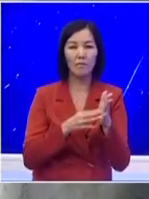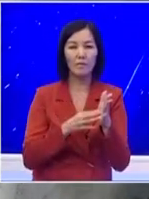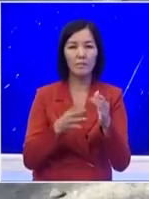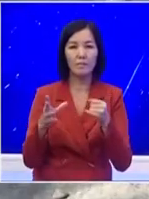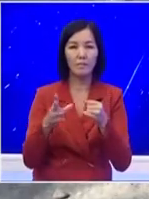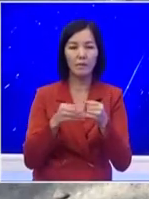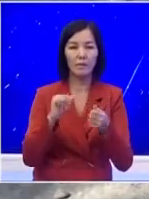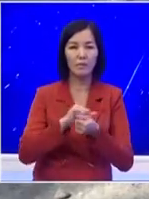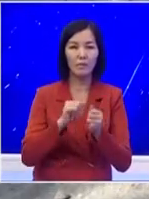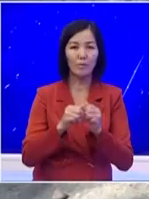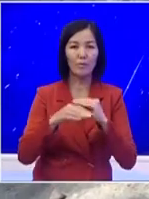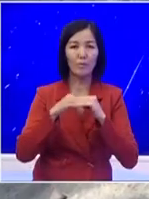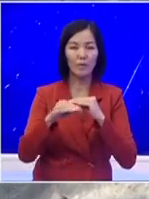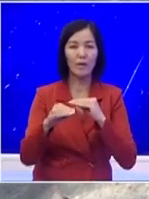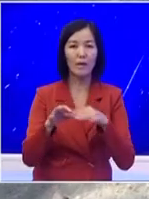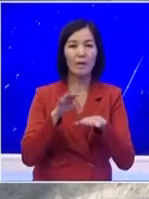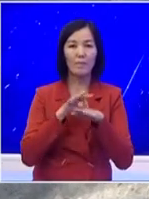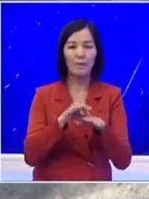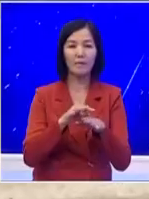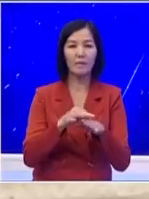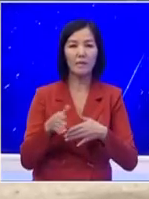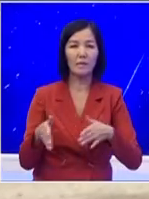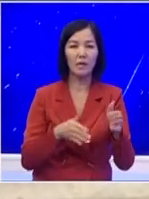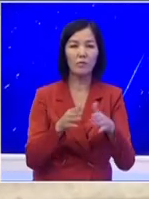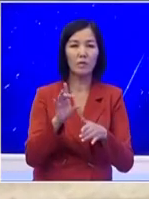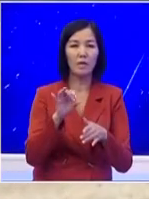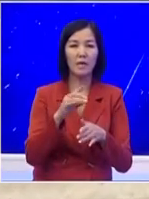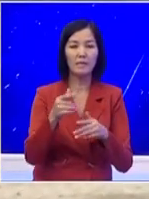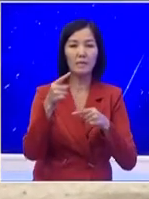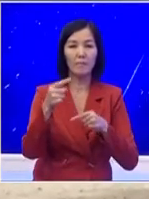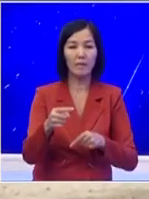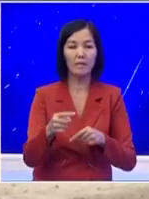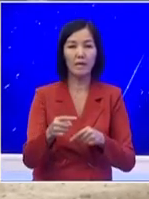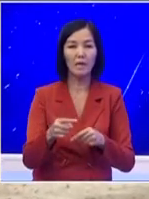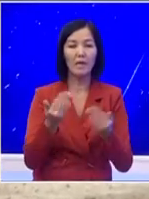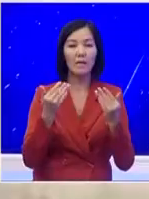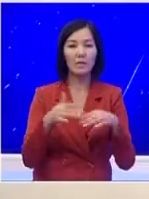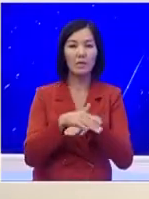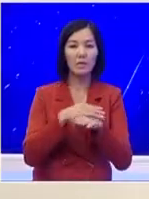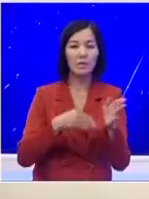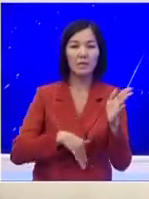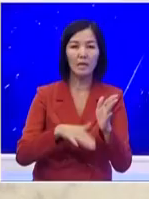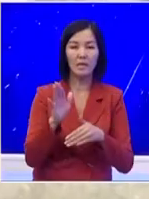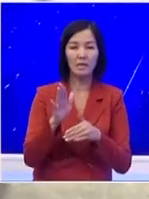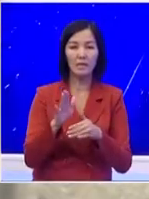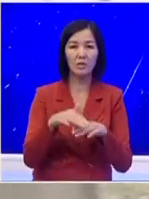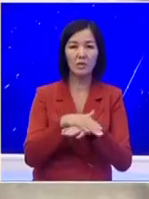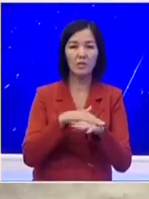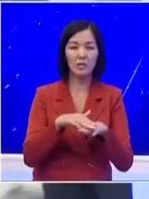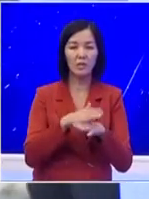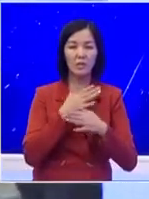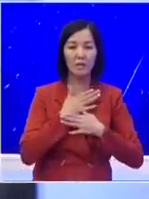подсыпка. На 34 будет произведена дорожная разметка. Опрос населения показал, качеством проводимой работы жители